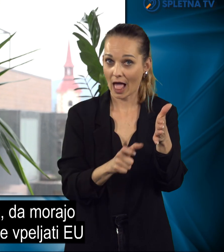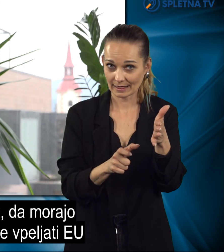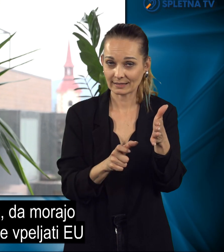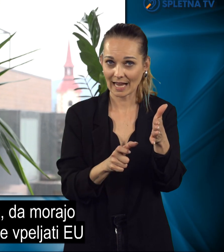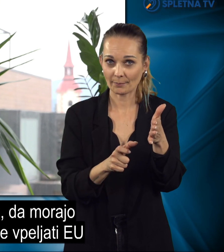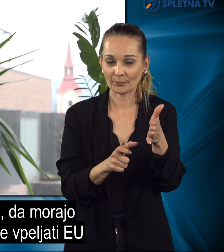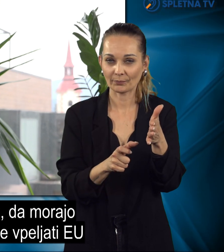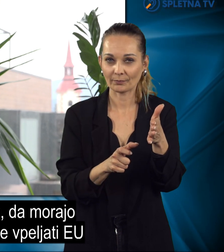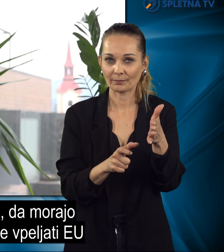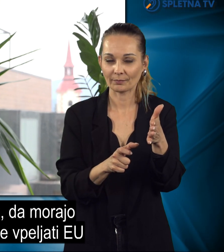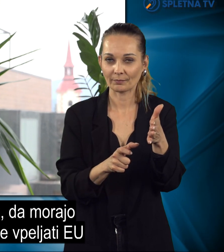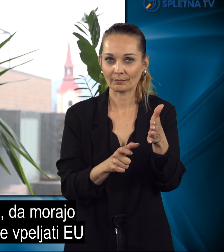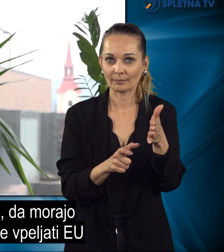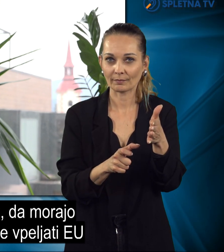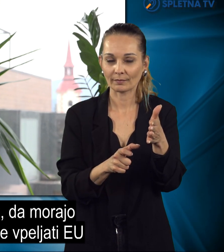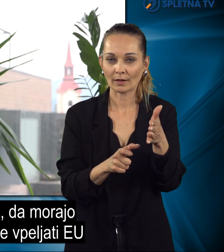države članice